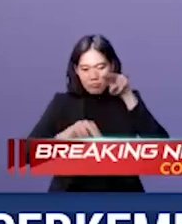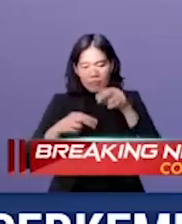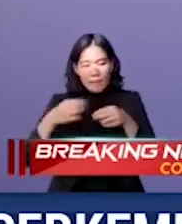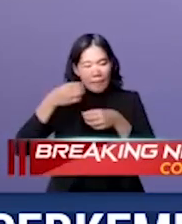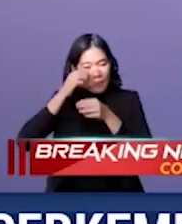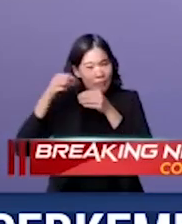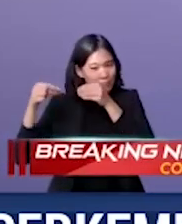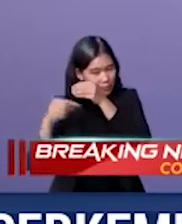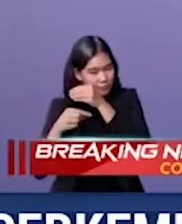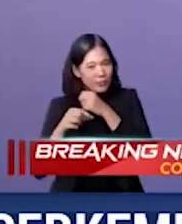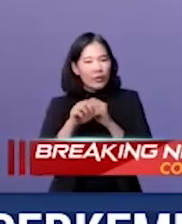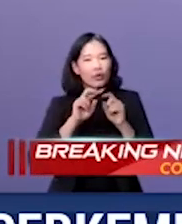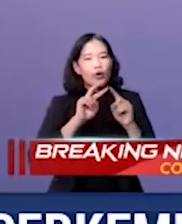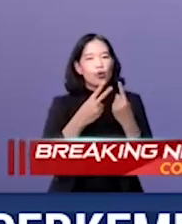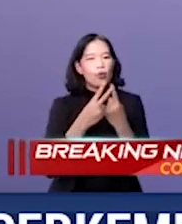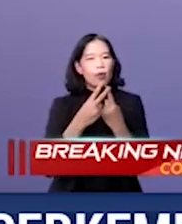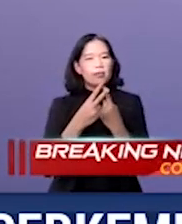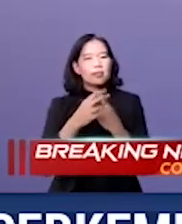spesimen sebanyak